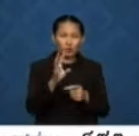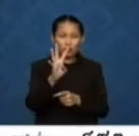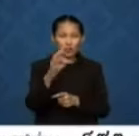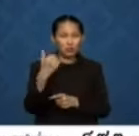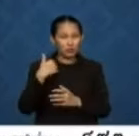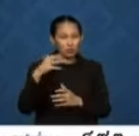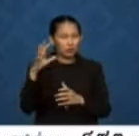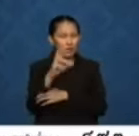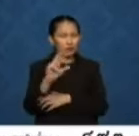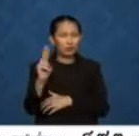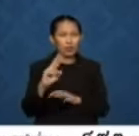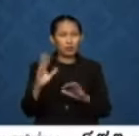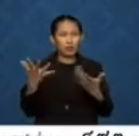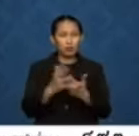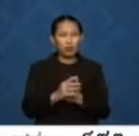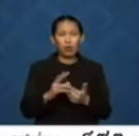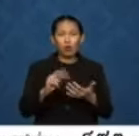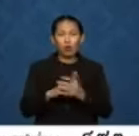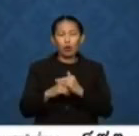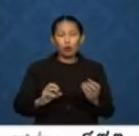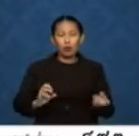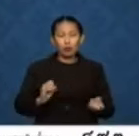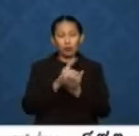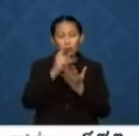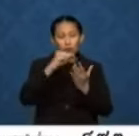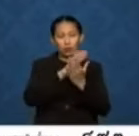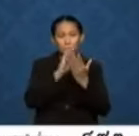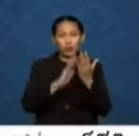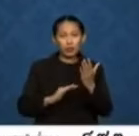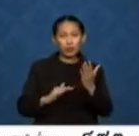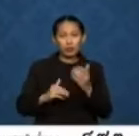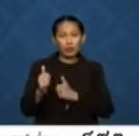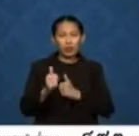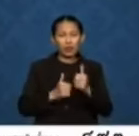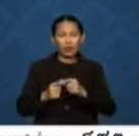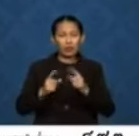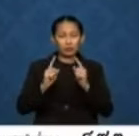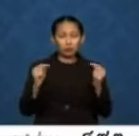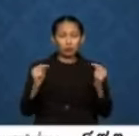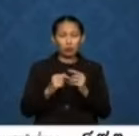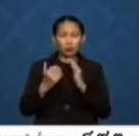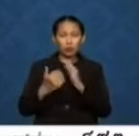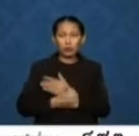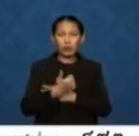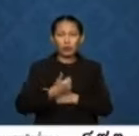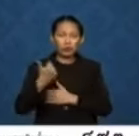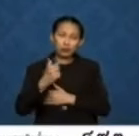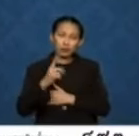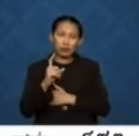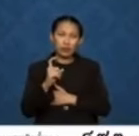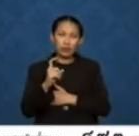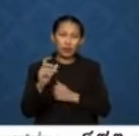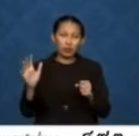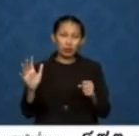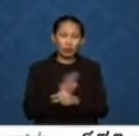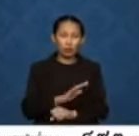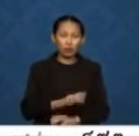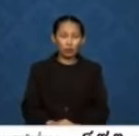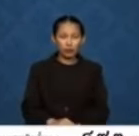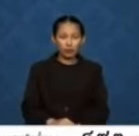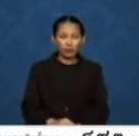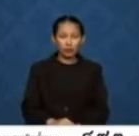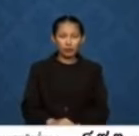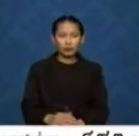มาบังคับใช้นั่นจึงส่งผลให้ประเทศไทยค่ะไม่สามารถที่จะแข่งขันด้านการส่งออกกับประเทศอื่นได้เต็มศักยภาพ